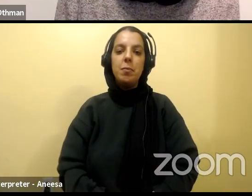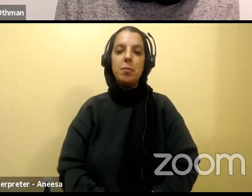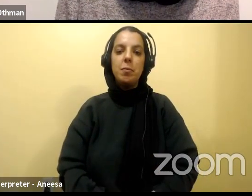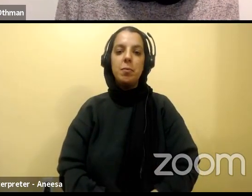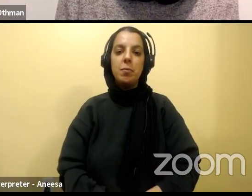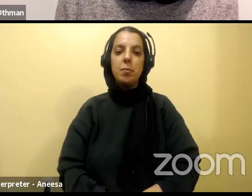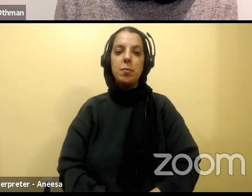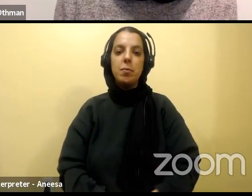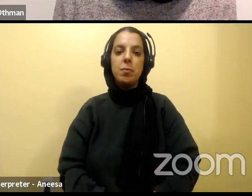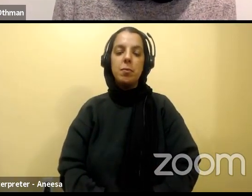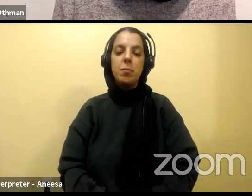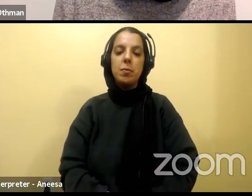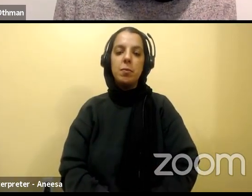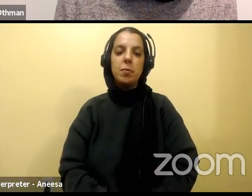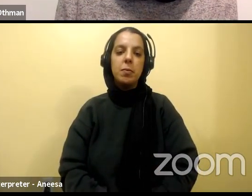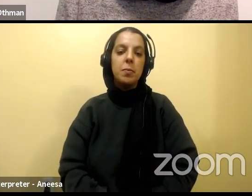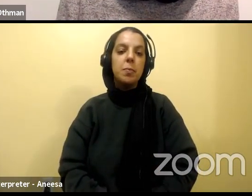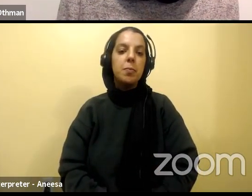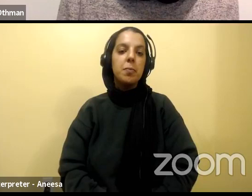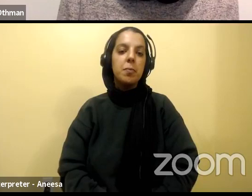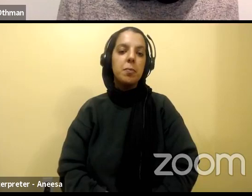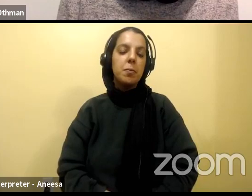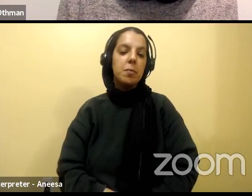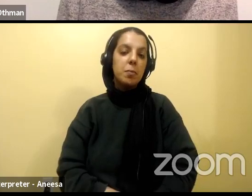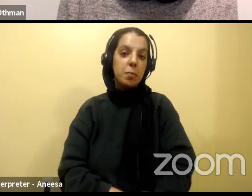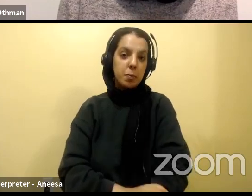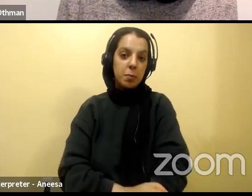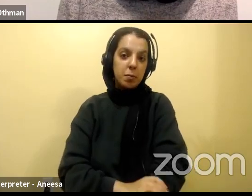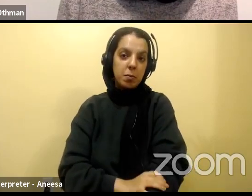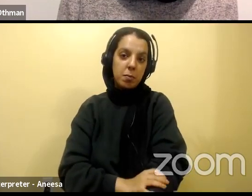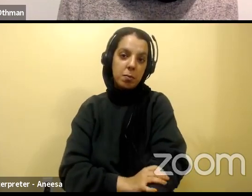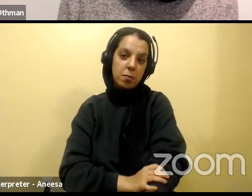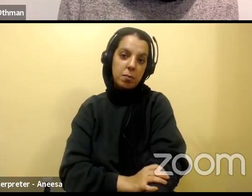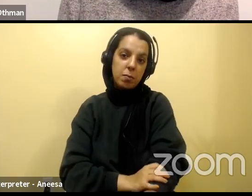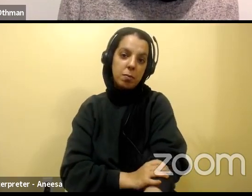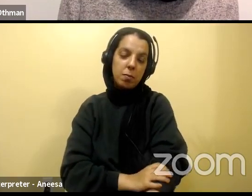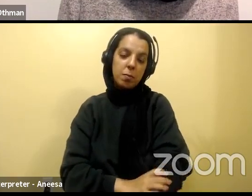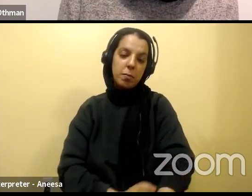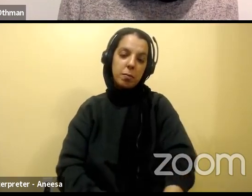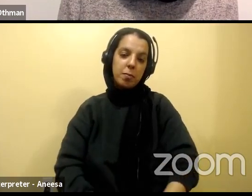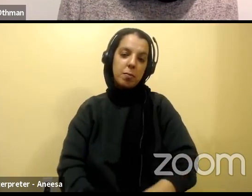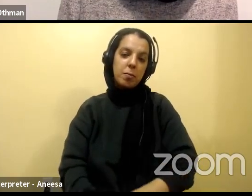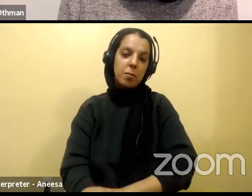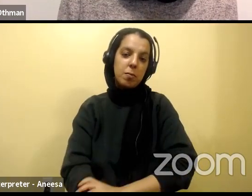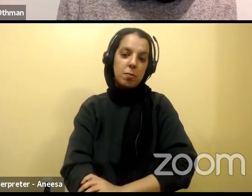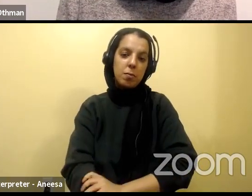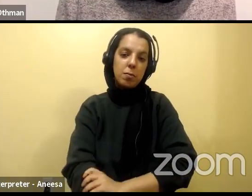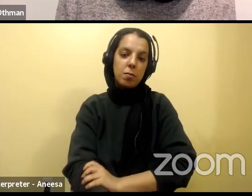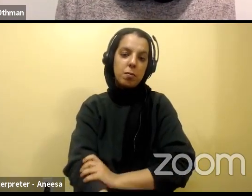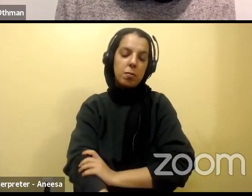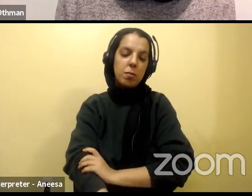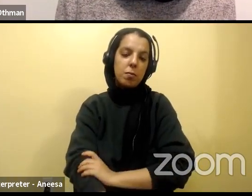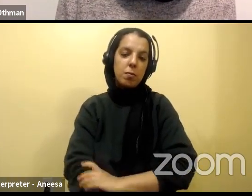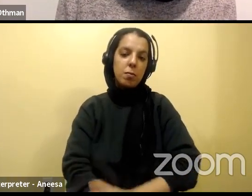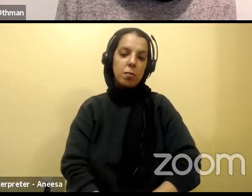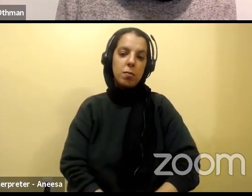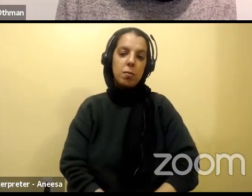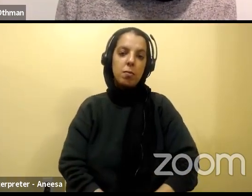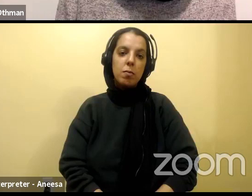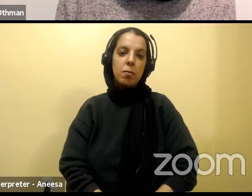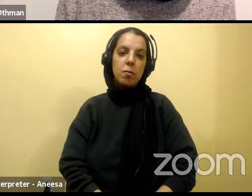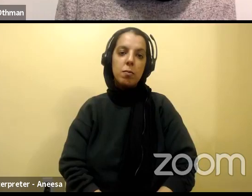هي المنظمه اللي بيشتغل اللي بتقدم خدمات كثير للاطفال اللي عندهم